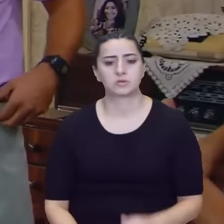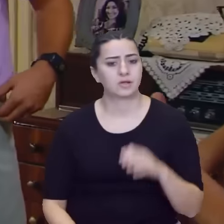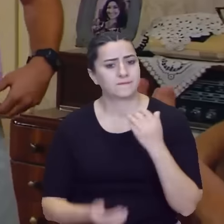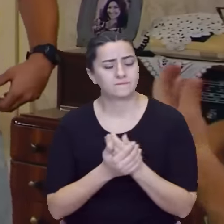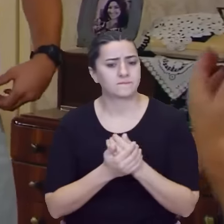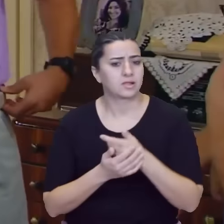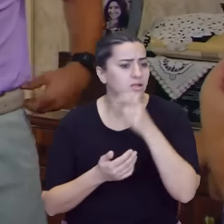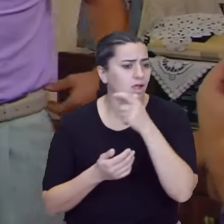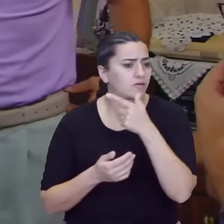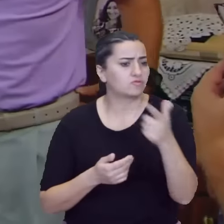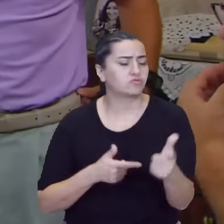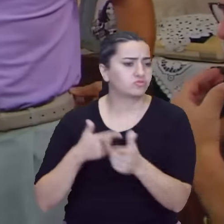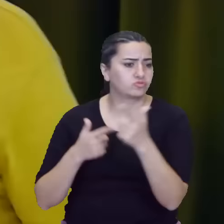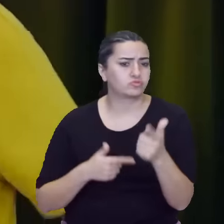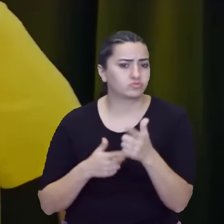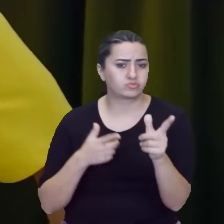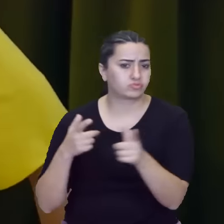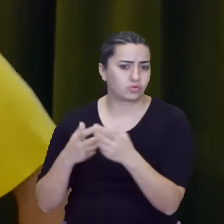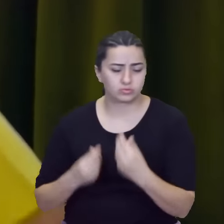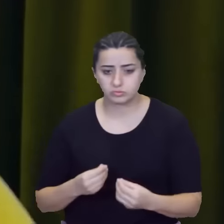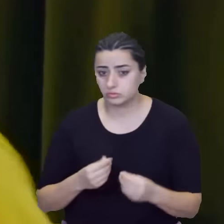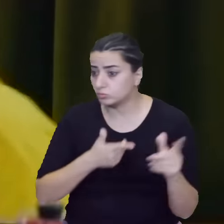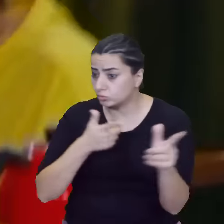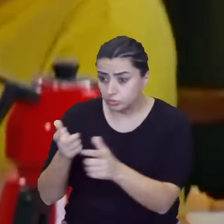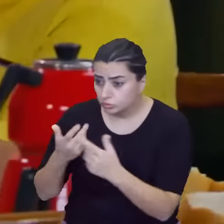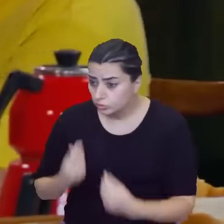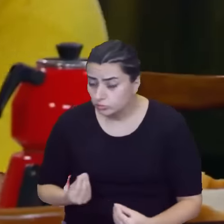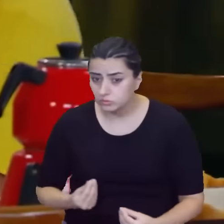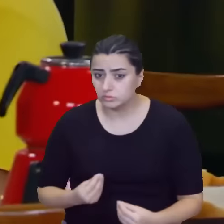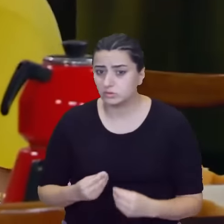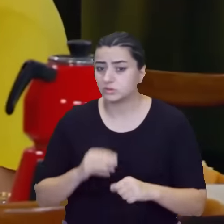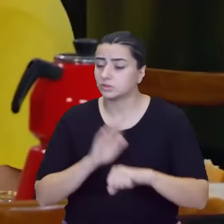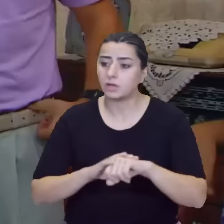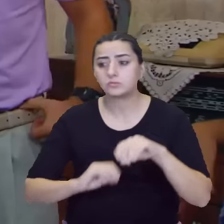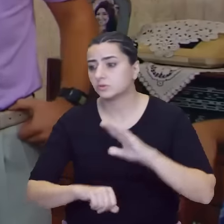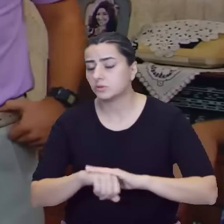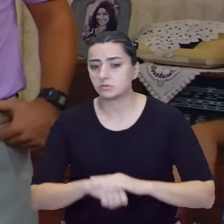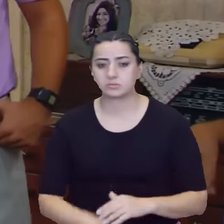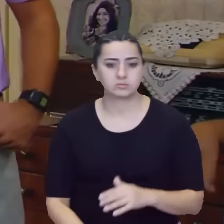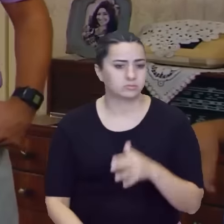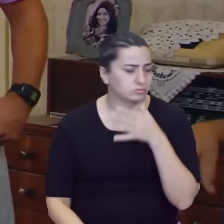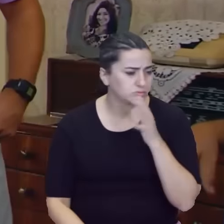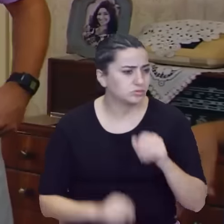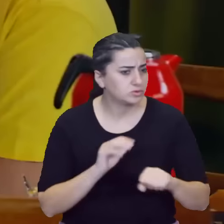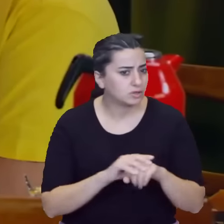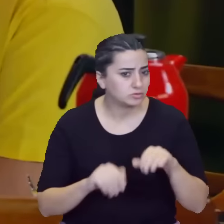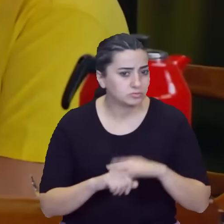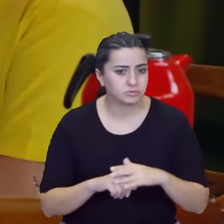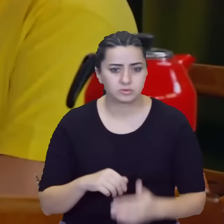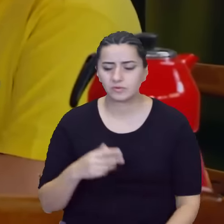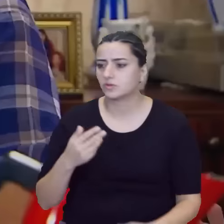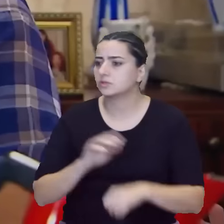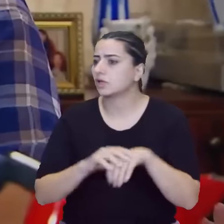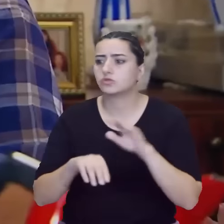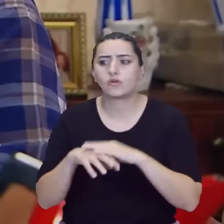oğlum. Kahveyi taramışlar ya gece. Taramışlar mı? Ha? Sağcılar mı, solcular mı? Bilmiyorum Mesut, sağcı mı, solcu mu? Anne ne